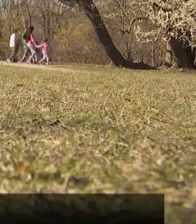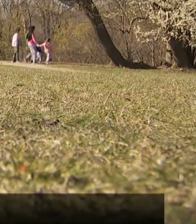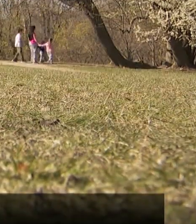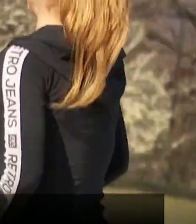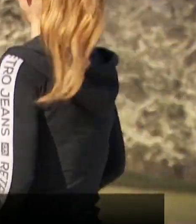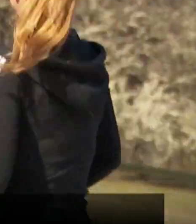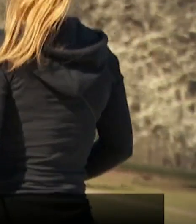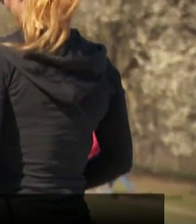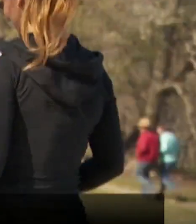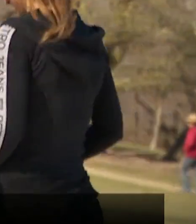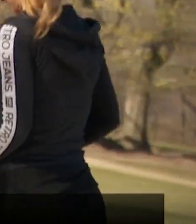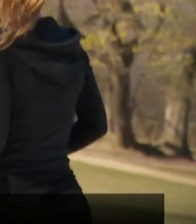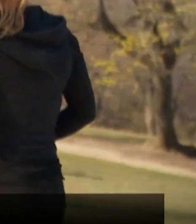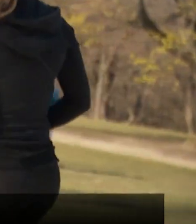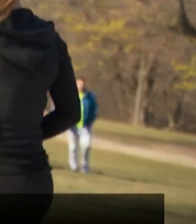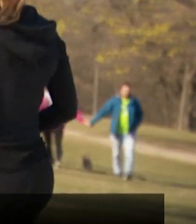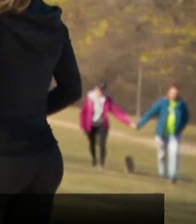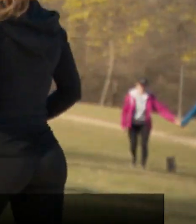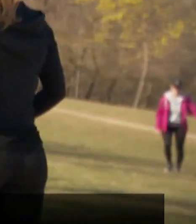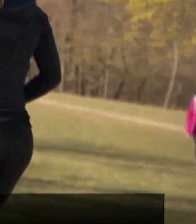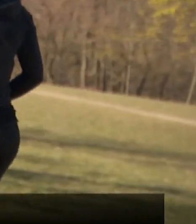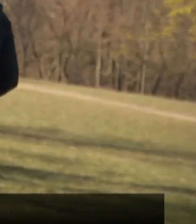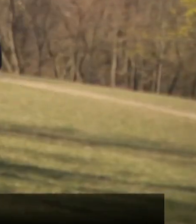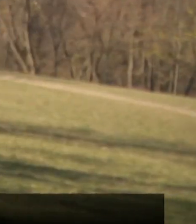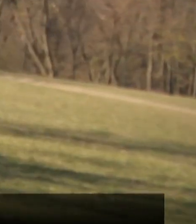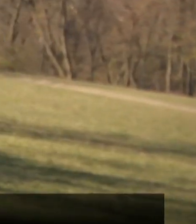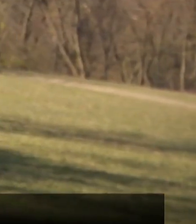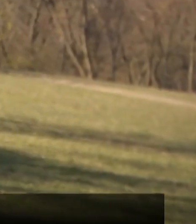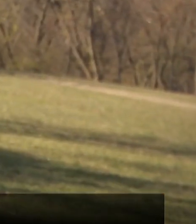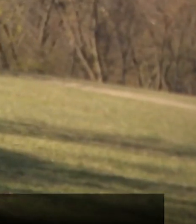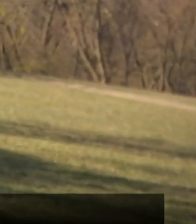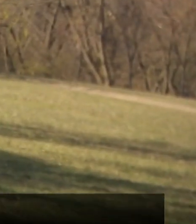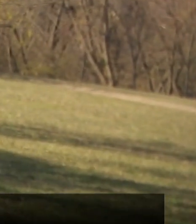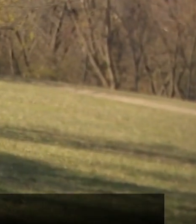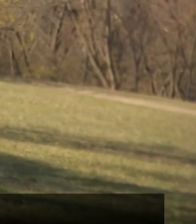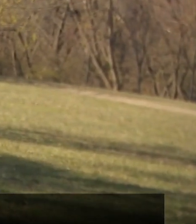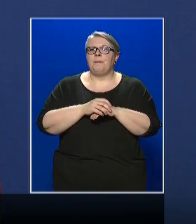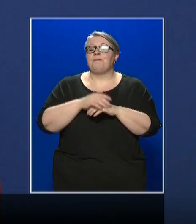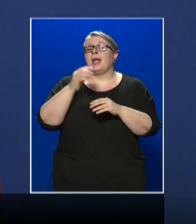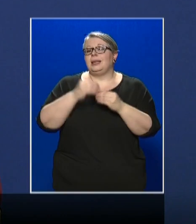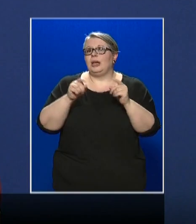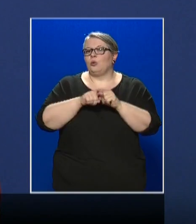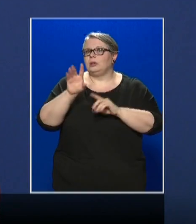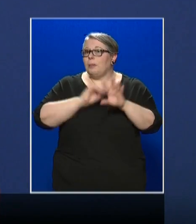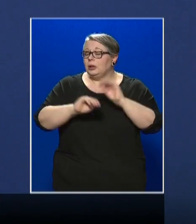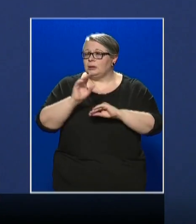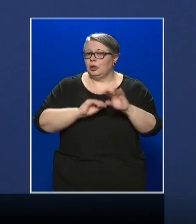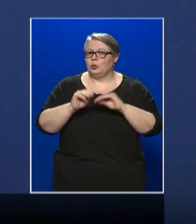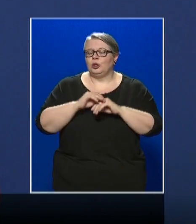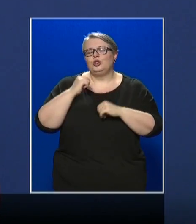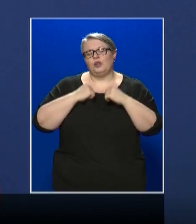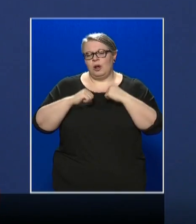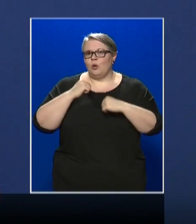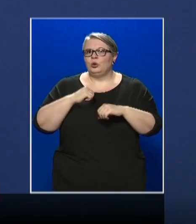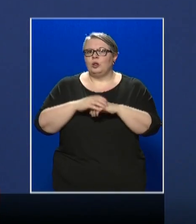előírásokat, például azt, hogy a nem egy háztartásban élők tartsák egymástól a másfél méteres távolságot. Azt tapasztaltuk, hogy